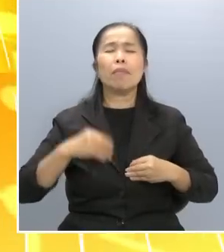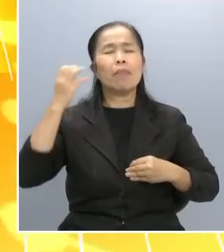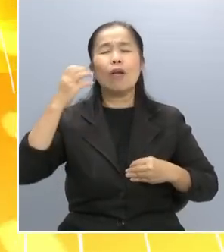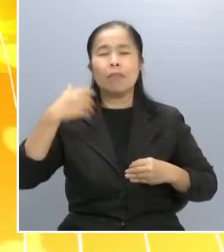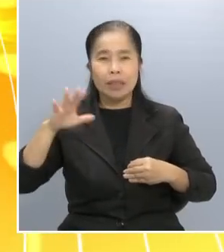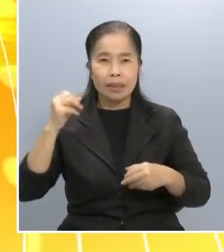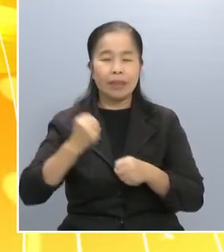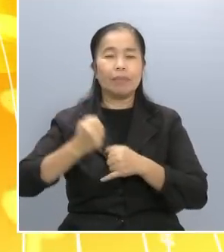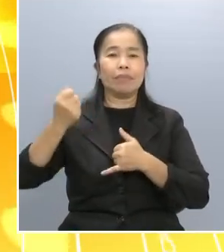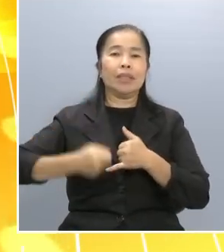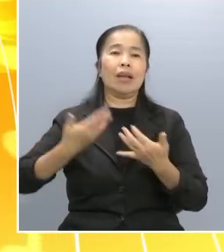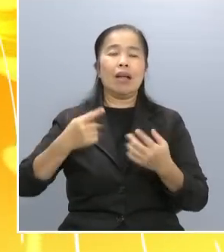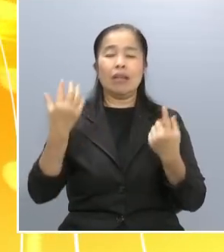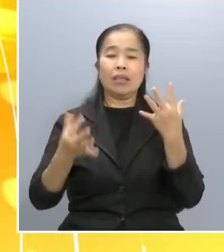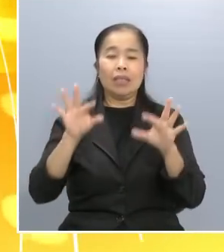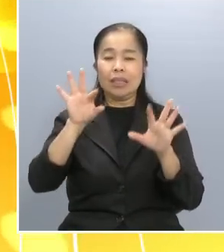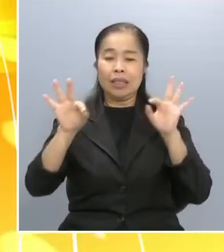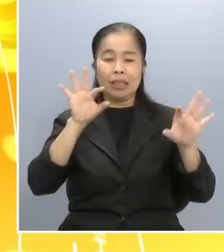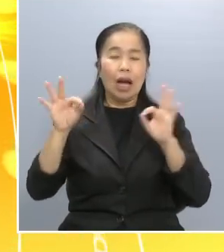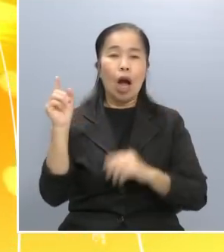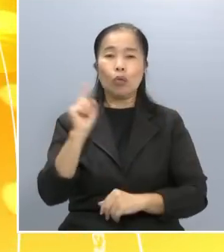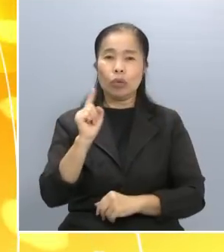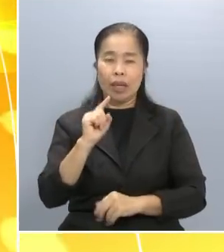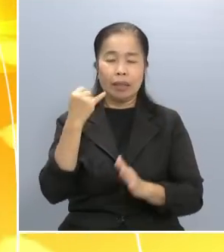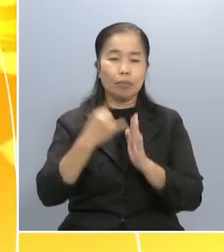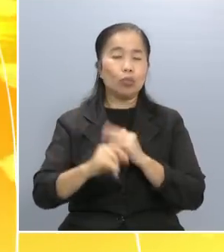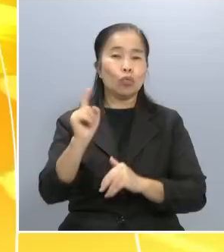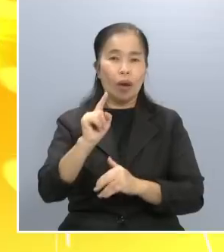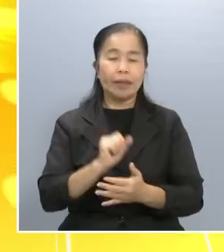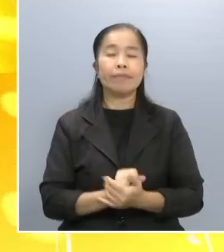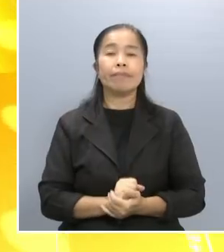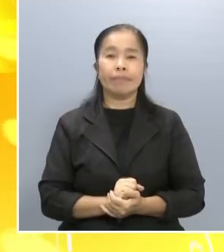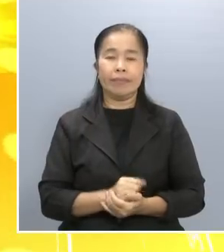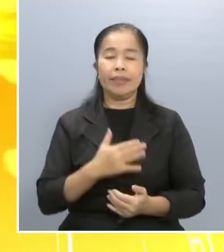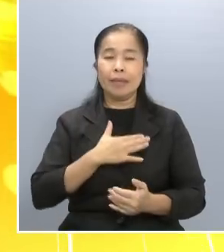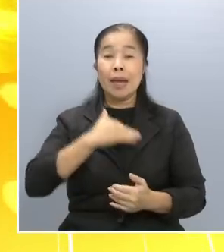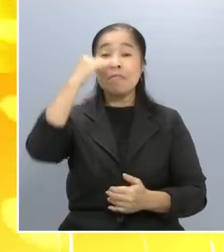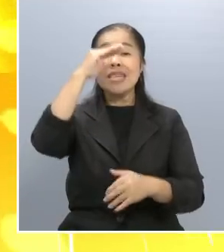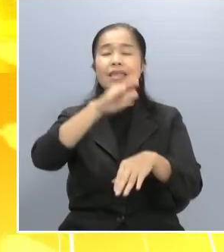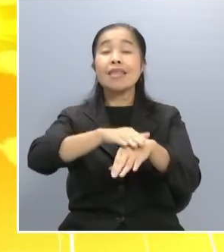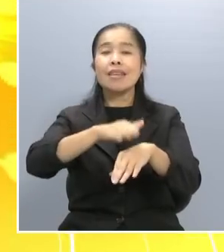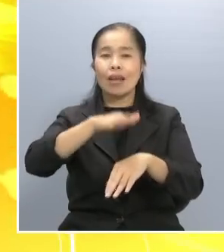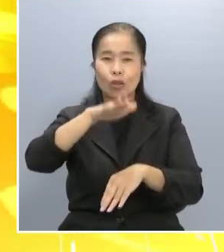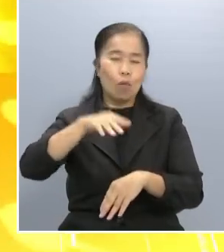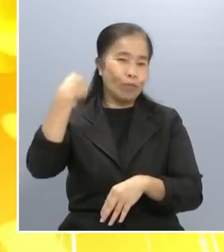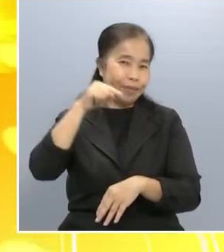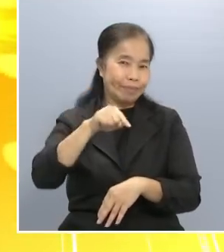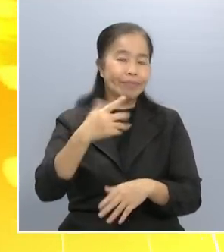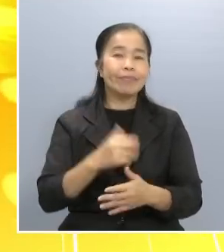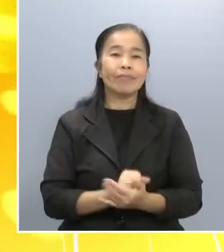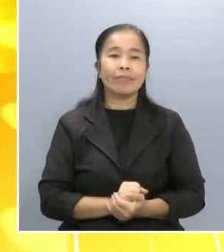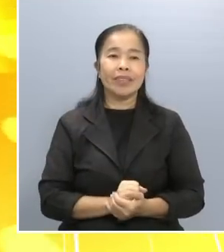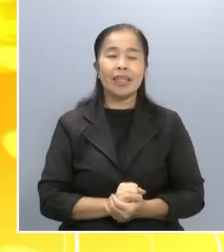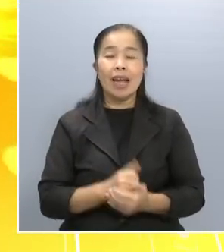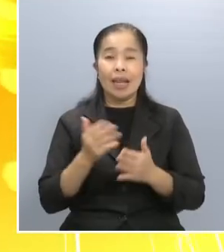พจน์เรื่องจริงน้องก็ต้องเลือกดูว่าจะเอาข้อหาไหนท่านผู้ชมพูดถึงเรื่องนี้ช่วง